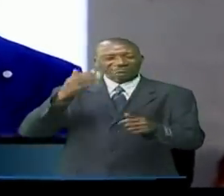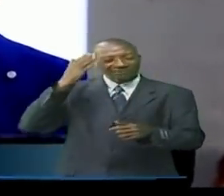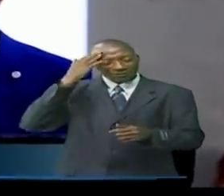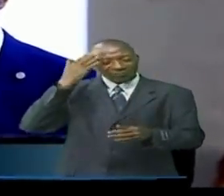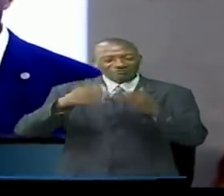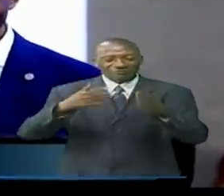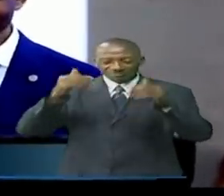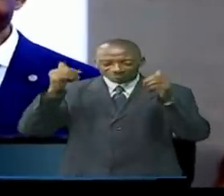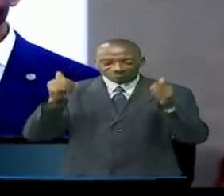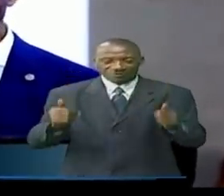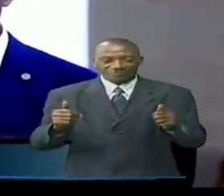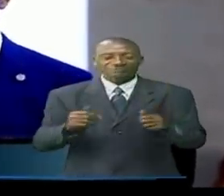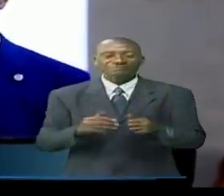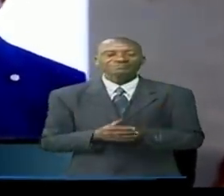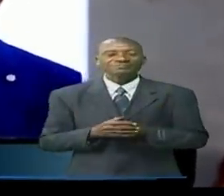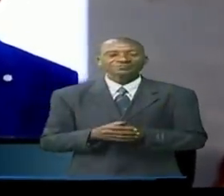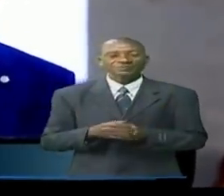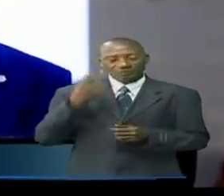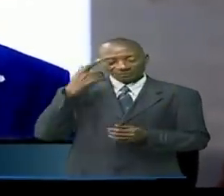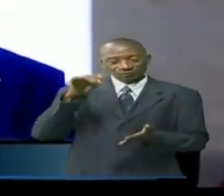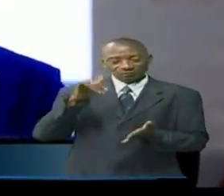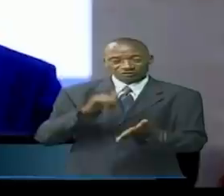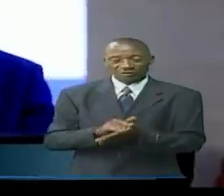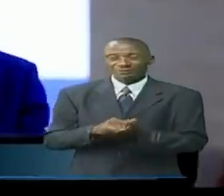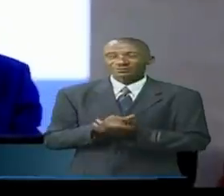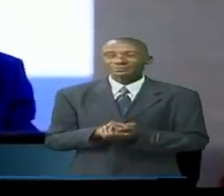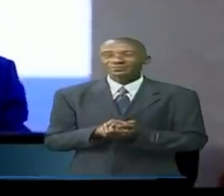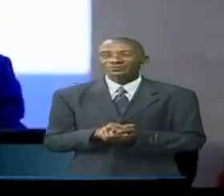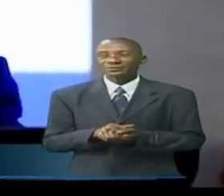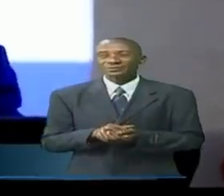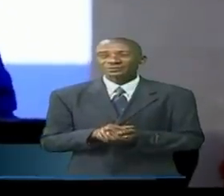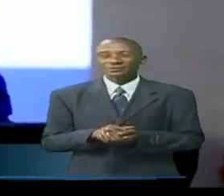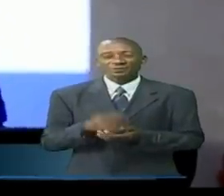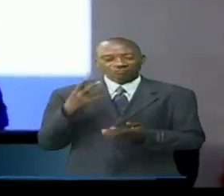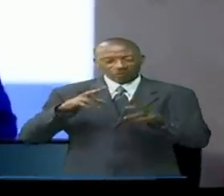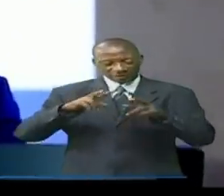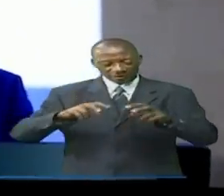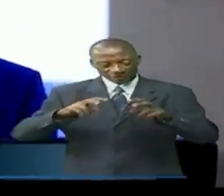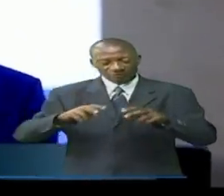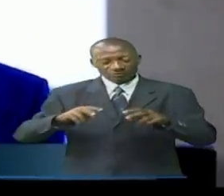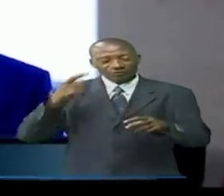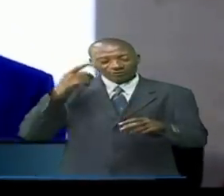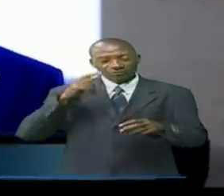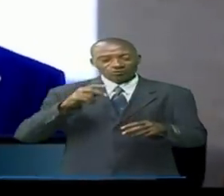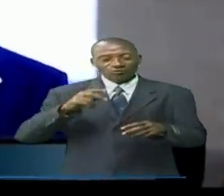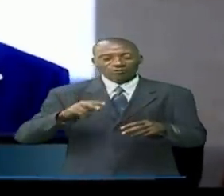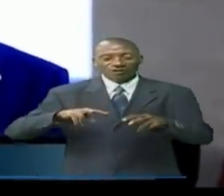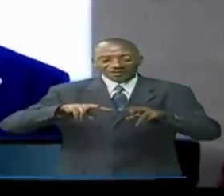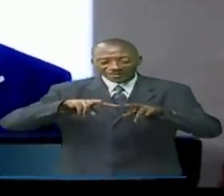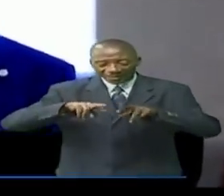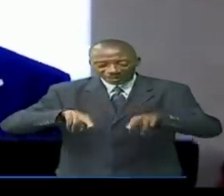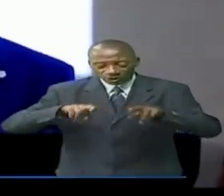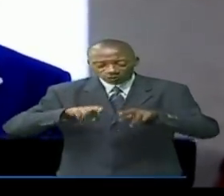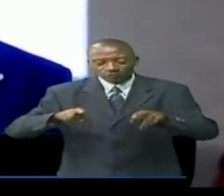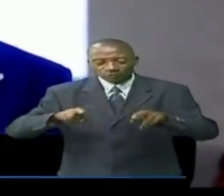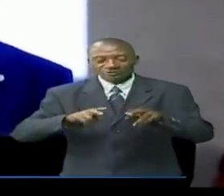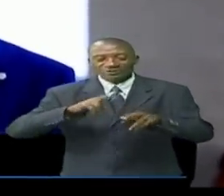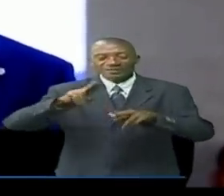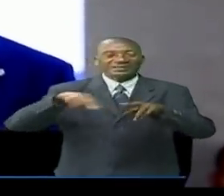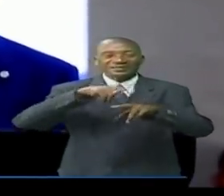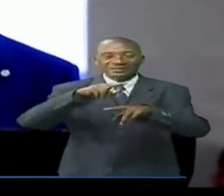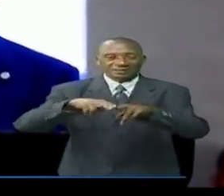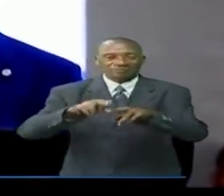as well as knowledge à l'occasion de l'exploitation des ressources naturelles. When it comes to exploiting our